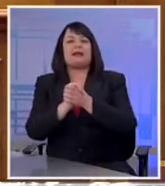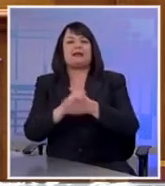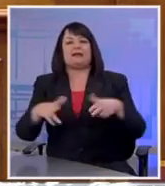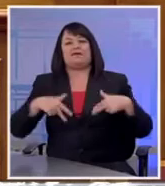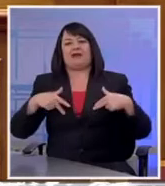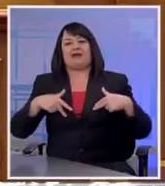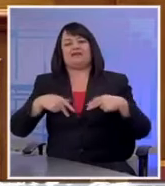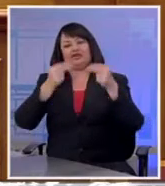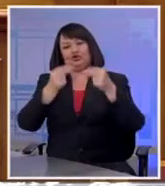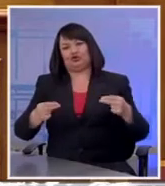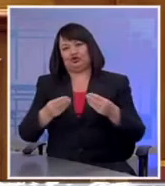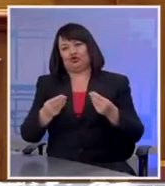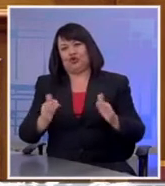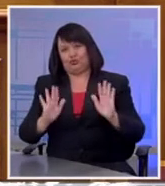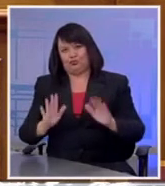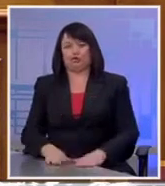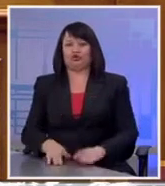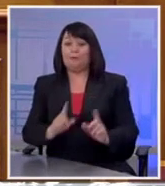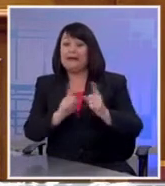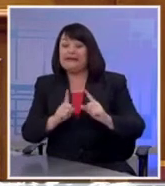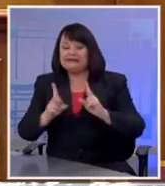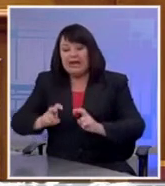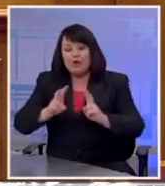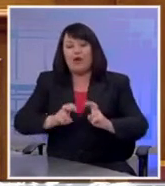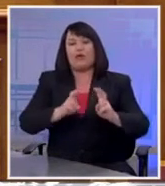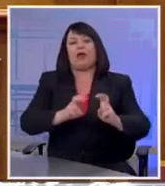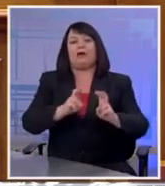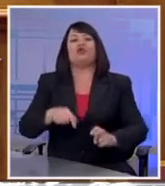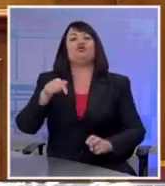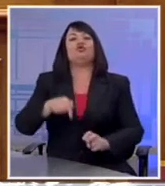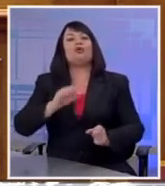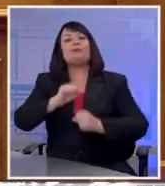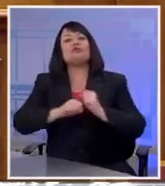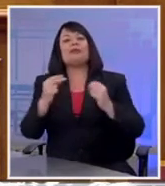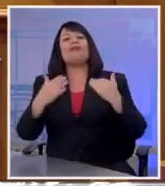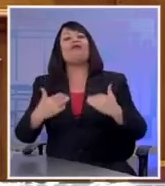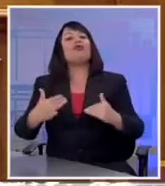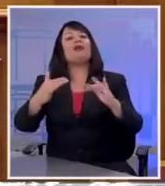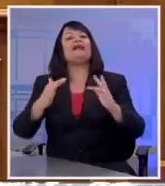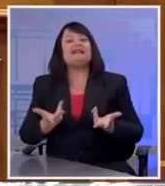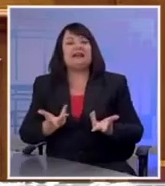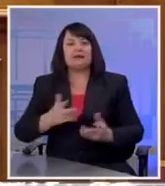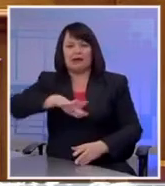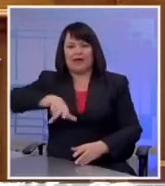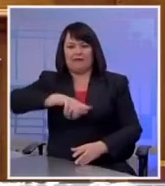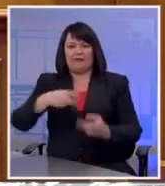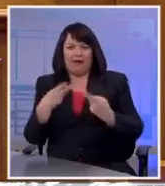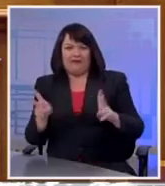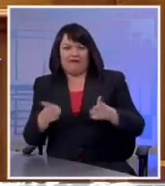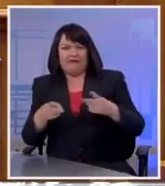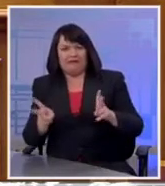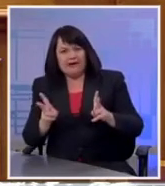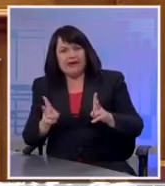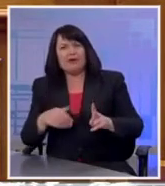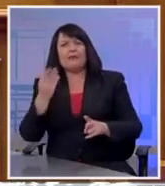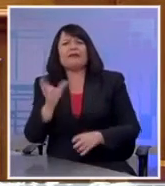Αυτό δημιουργεί αλληλοέλεγχο. Ενώ εδώ τι προσπαθεί αυτή η Βουλή? Αφήνει να κλέβουν και έρχεται μετά να